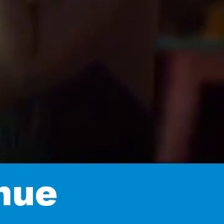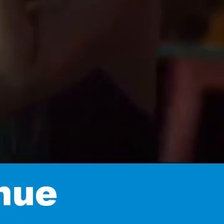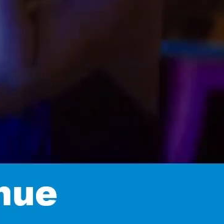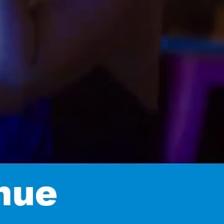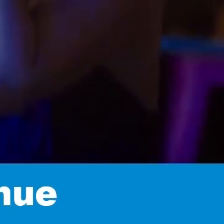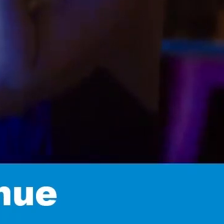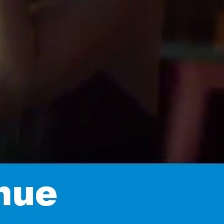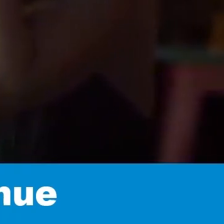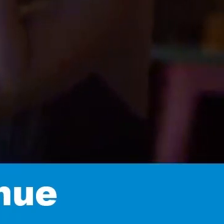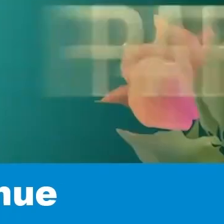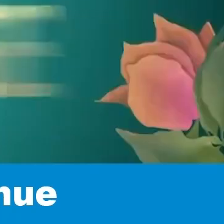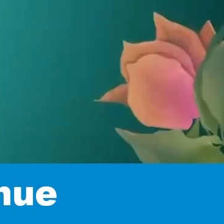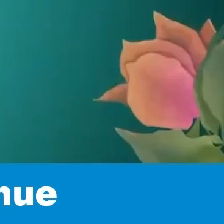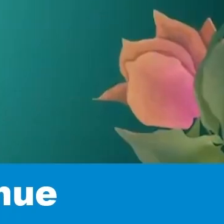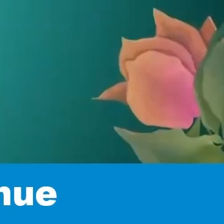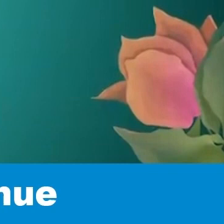an asteroid.